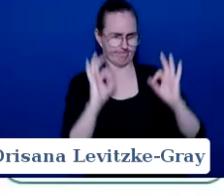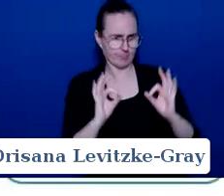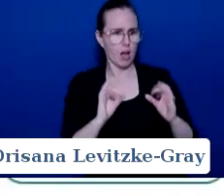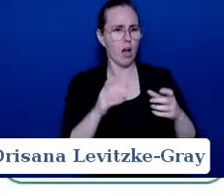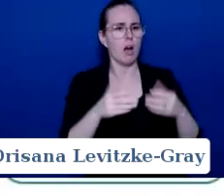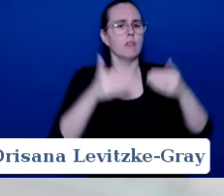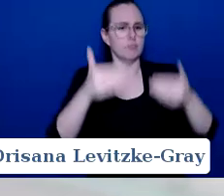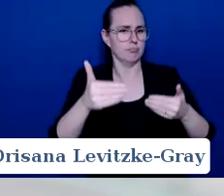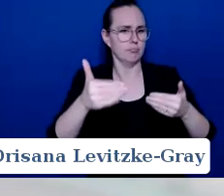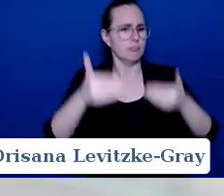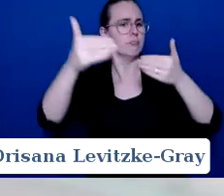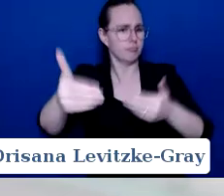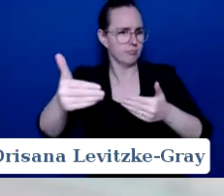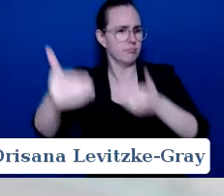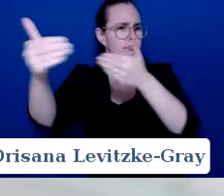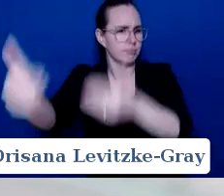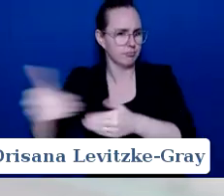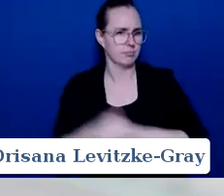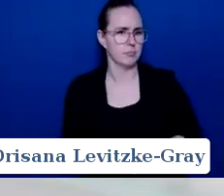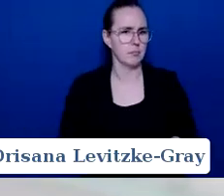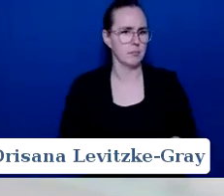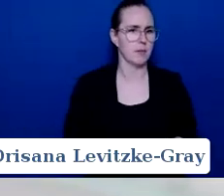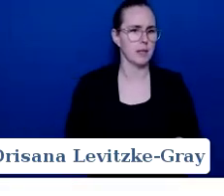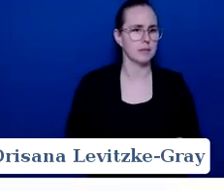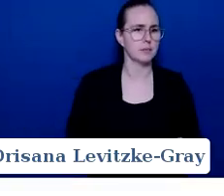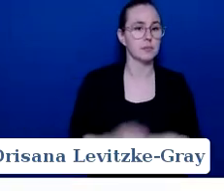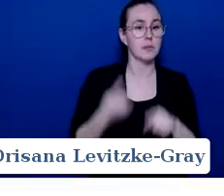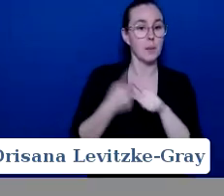եւ թափանցիկություն։ Գնահատող հանձնաժողովի կազմը համակարգը